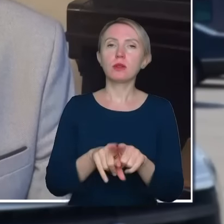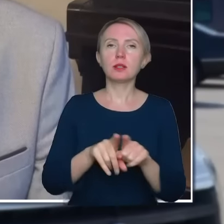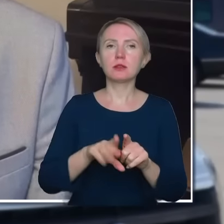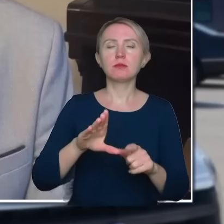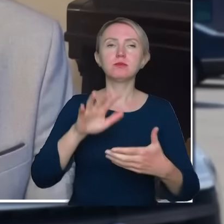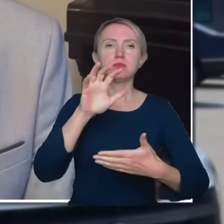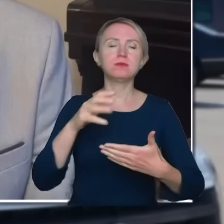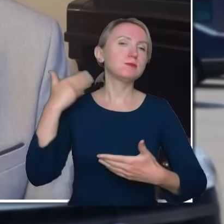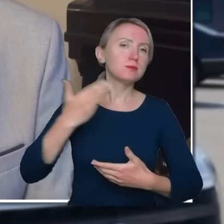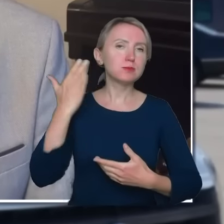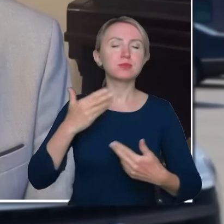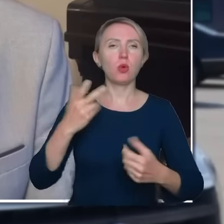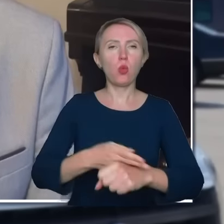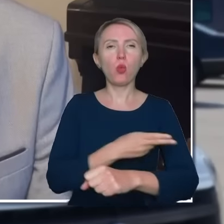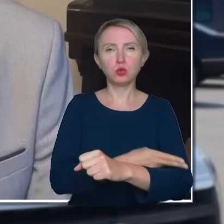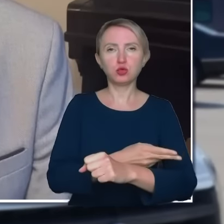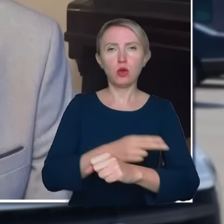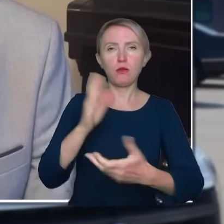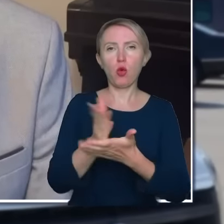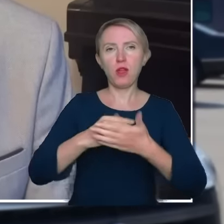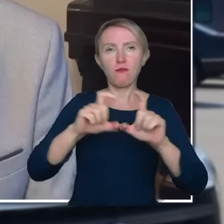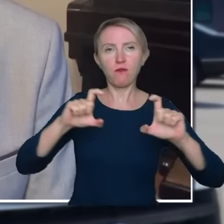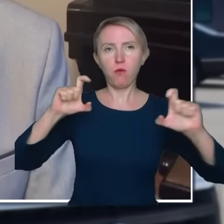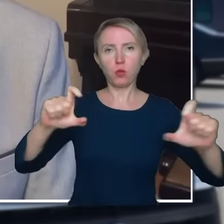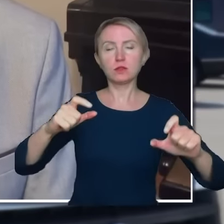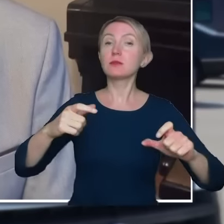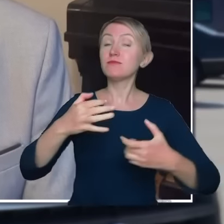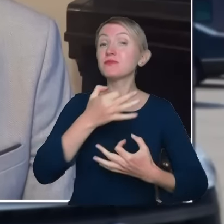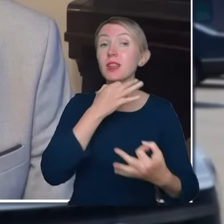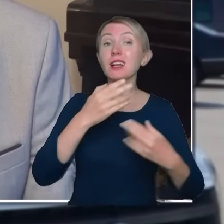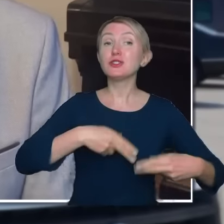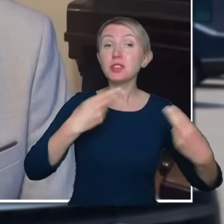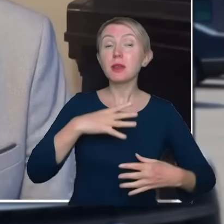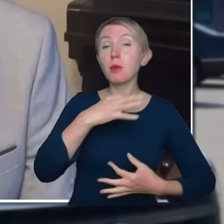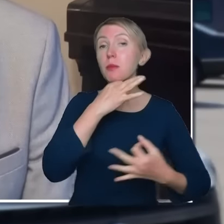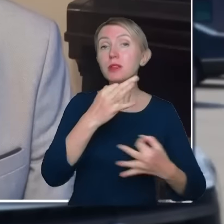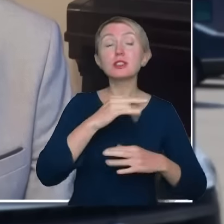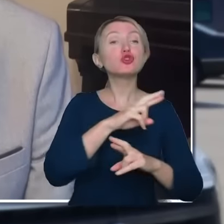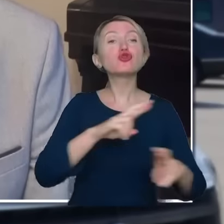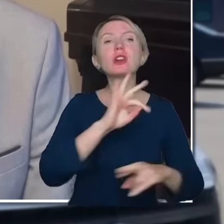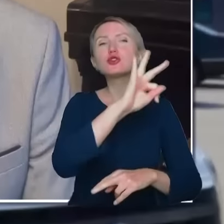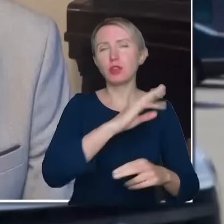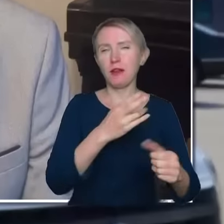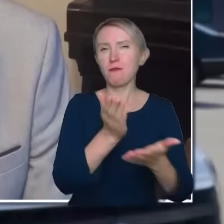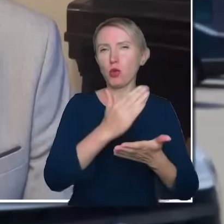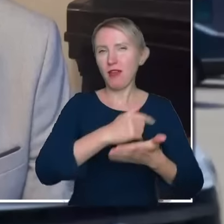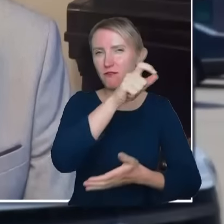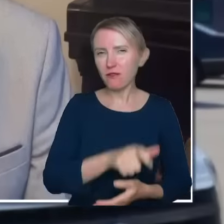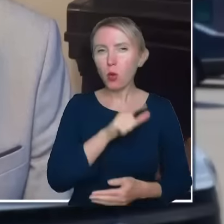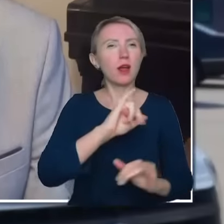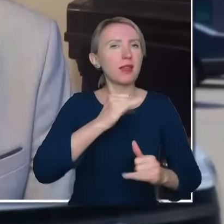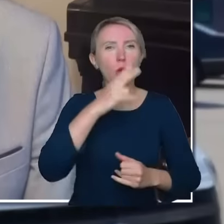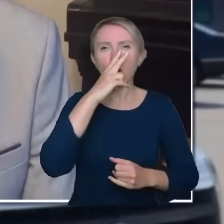Urzędem Wojewódzkim. Dziennikarze pytali się też rzecznika wojewody, jak wojewoda zapatruje się na tą sprawę.